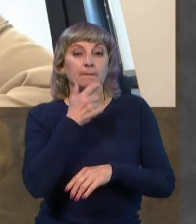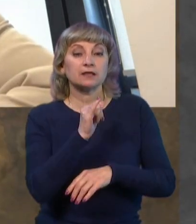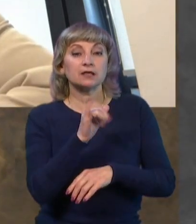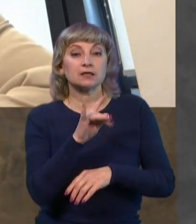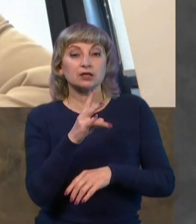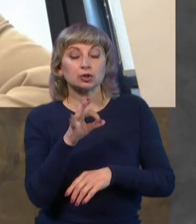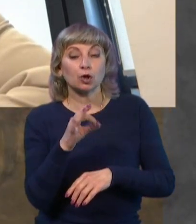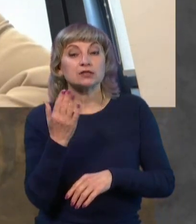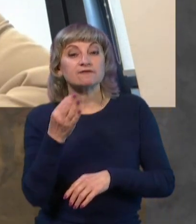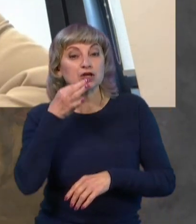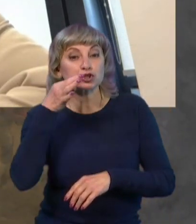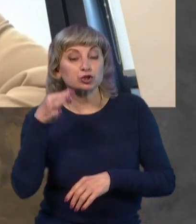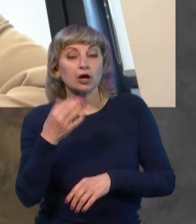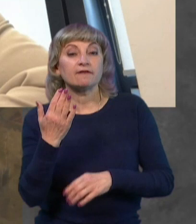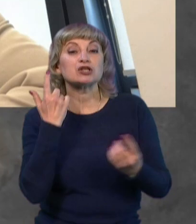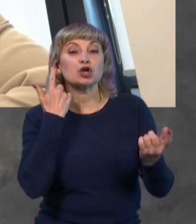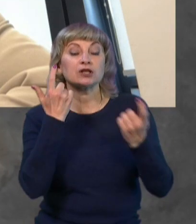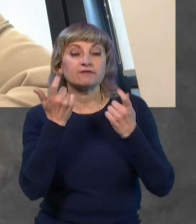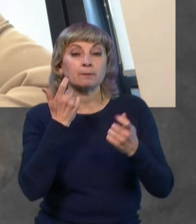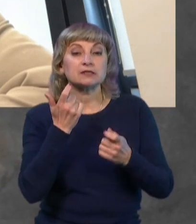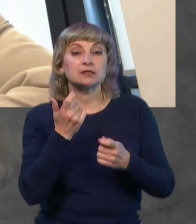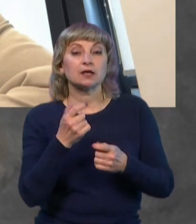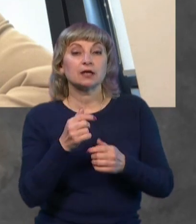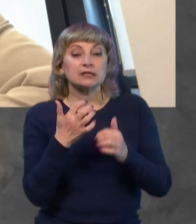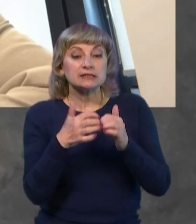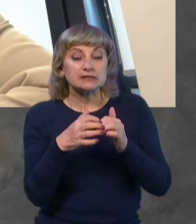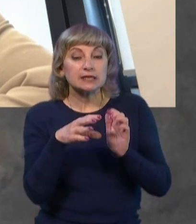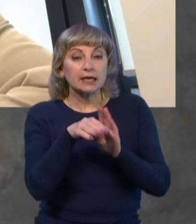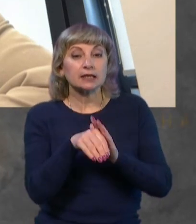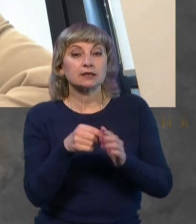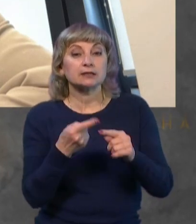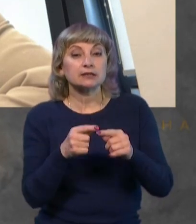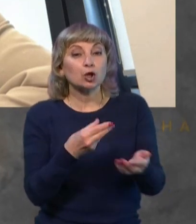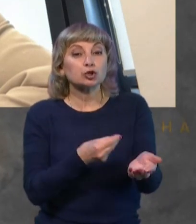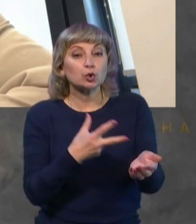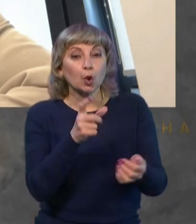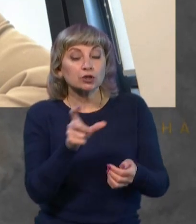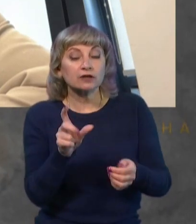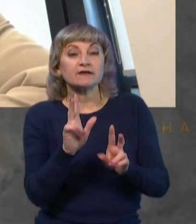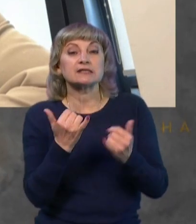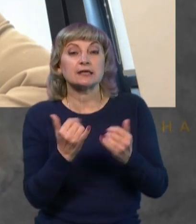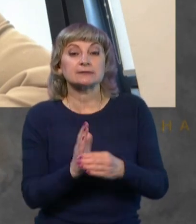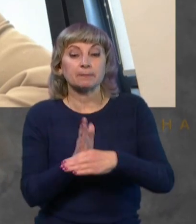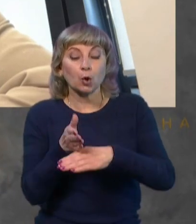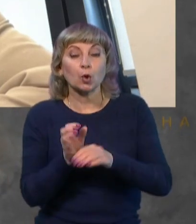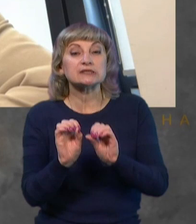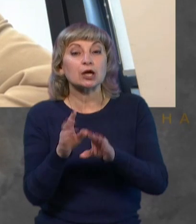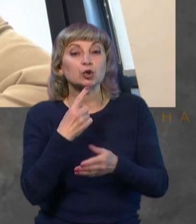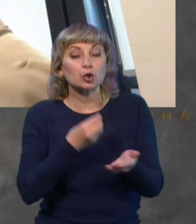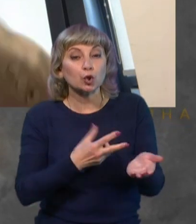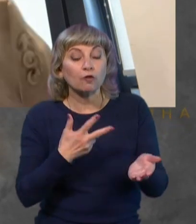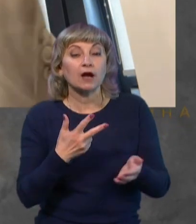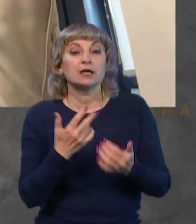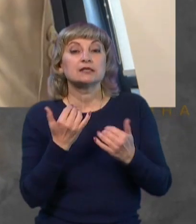з вашого досвіду, з вашої інформації, з-поміж тих донорів, які зараз приходять і здають кров, як багато серед